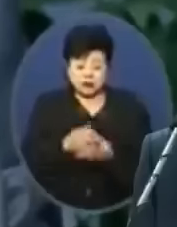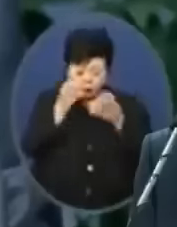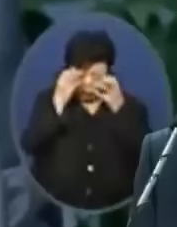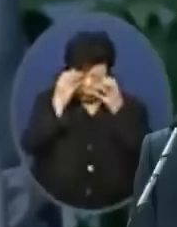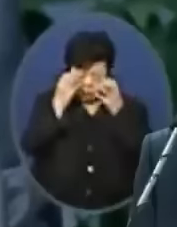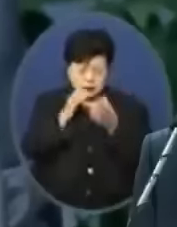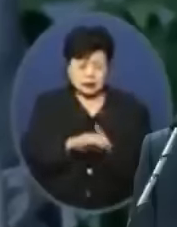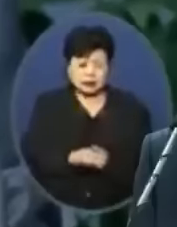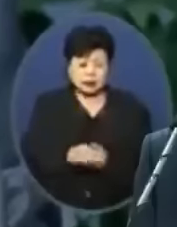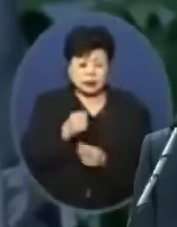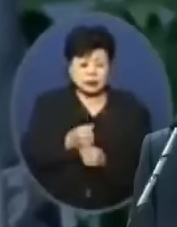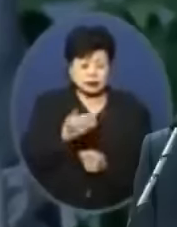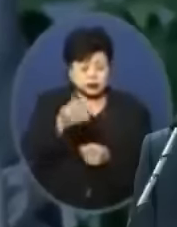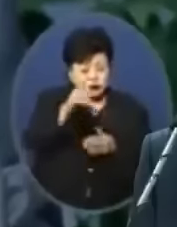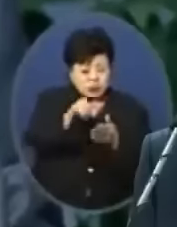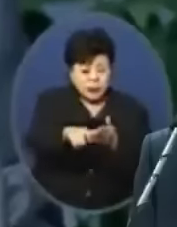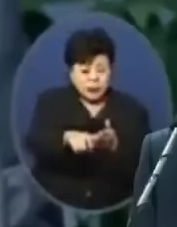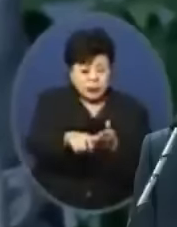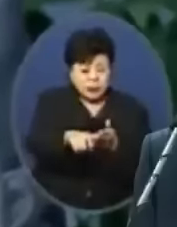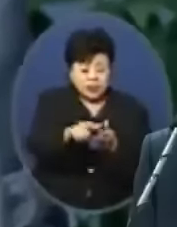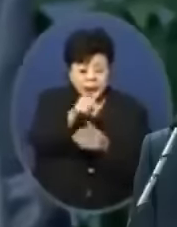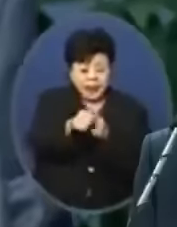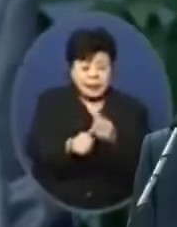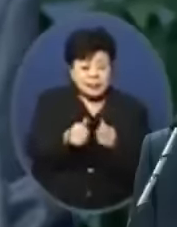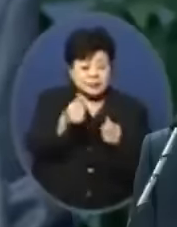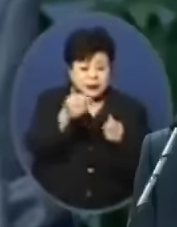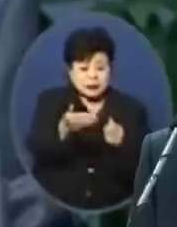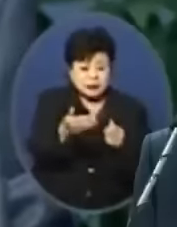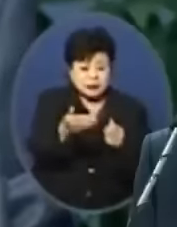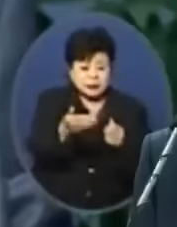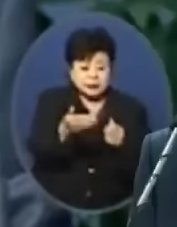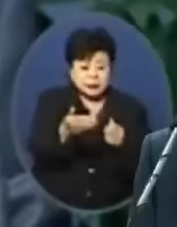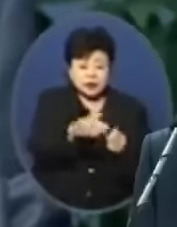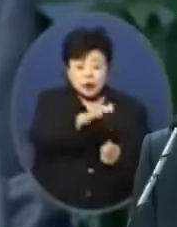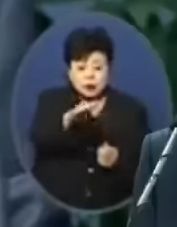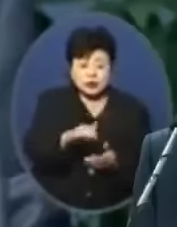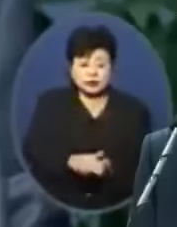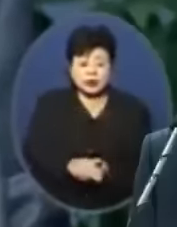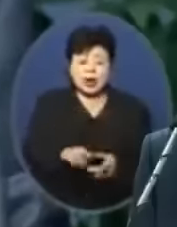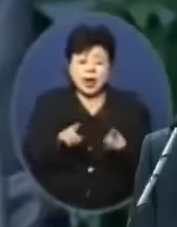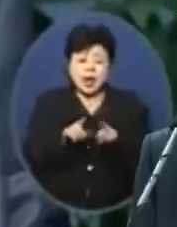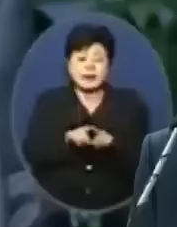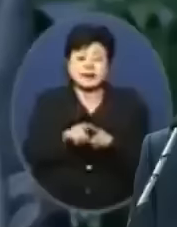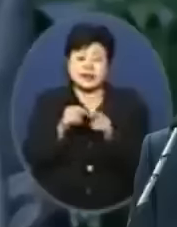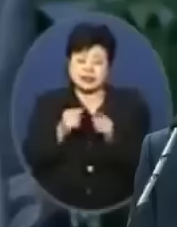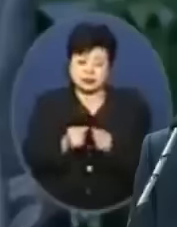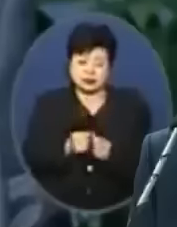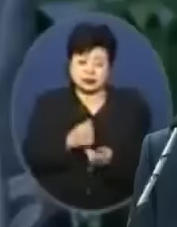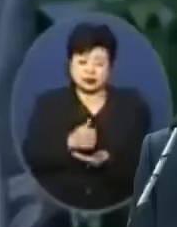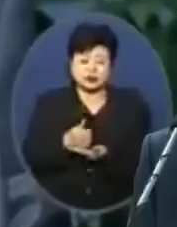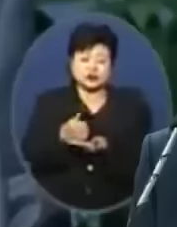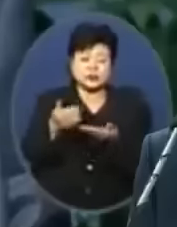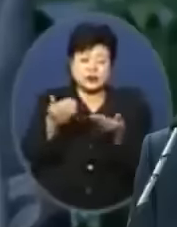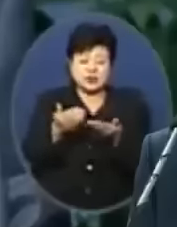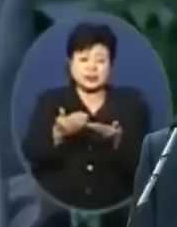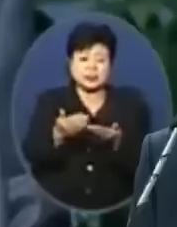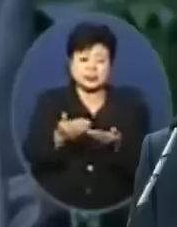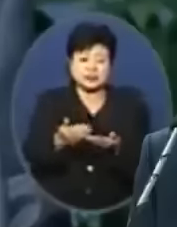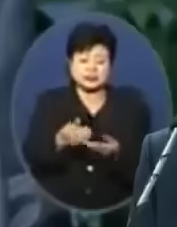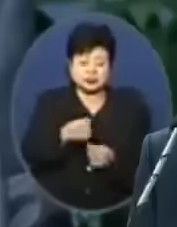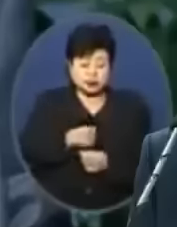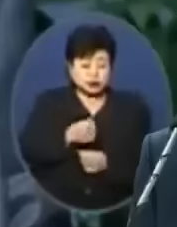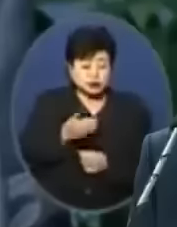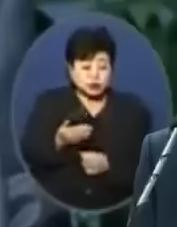고통스럽게 만들어주실 때라도 하나님께서 우리와 같이 계시고 주의 사자들이 우리를 지킨다는